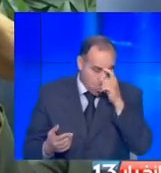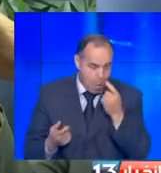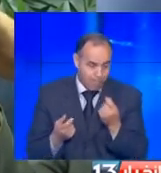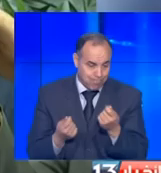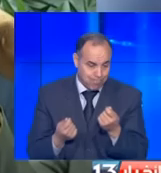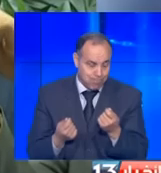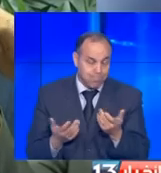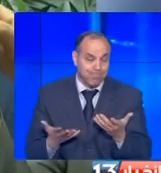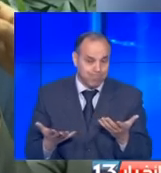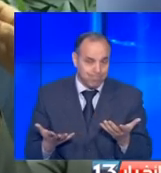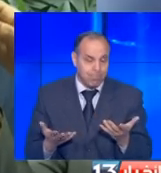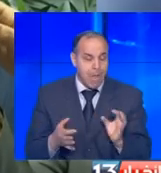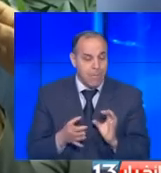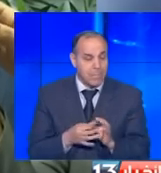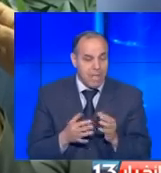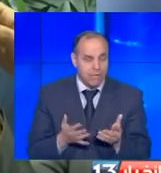فما صعوبات مادية هيكلية مرتبطة